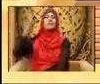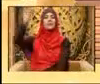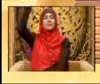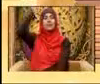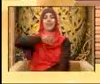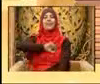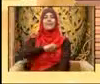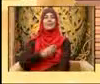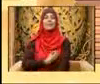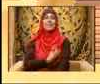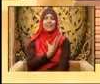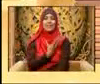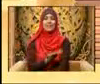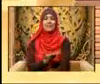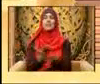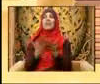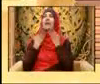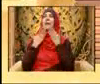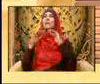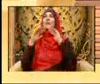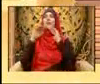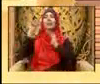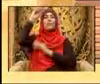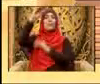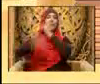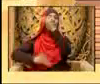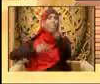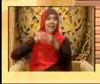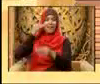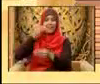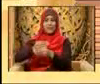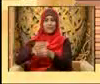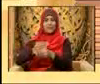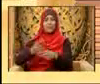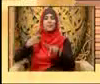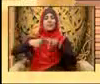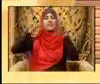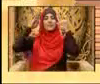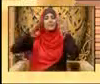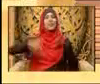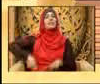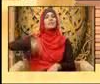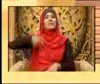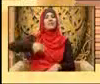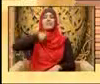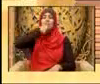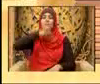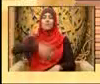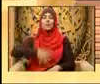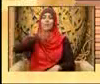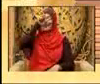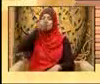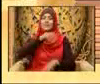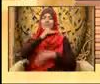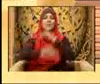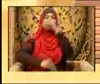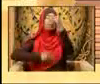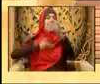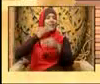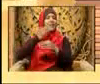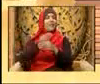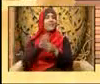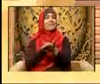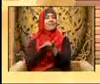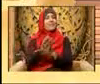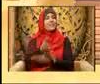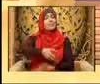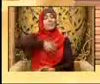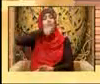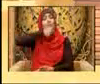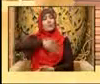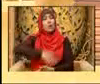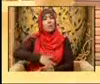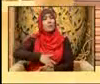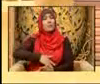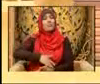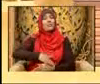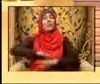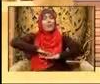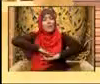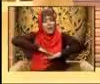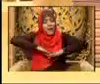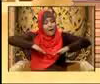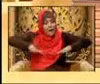الله الرحمن الرحيم. الحمد لله رب العالمين، والصلاة والسلام على أشرف المرسلين سيدنا محمد خاتم